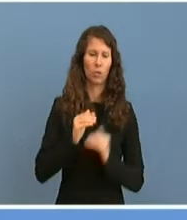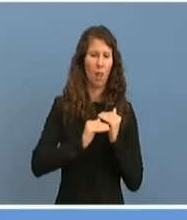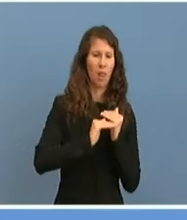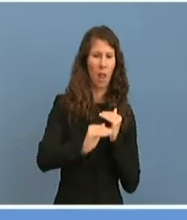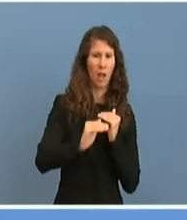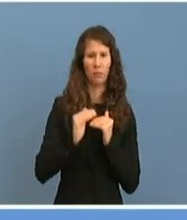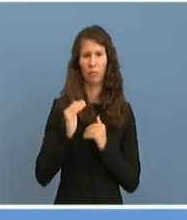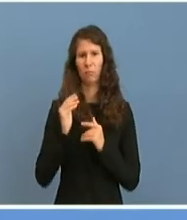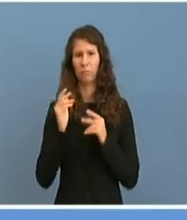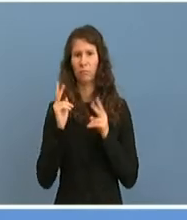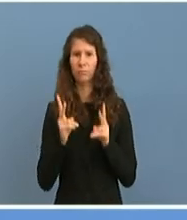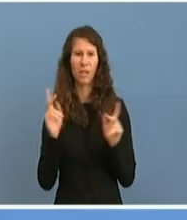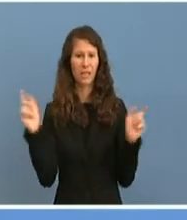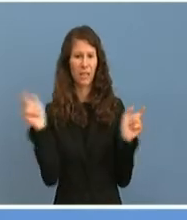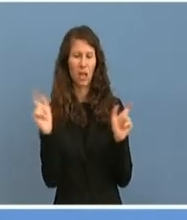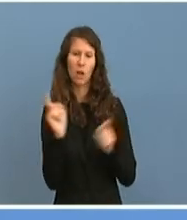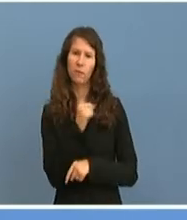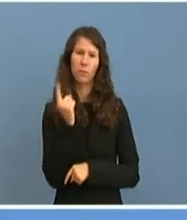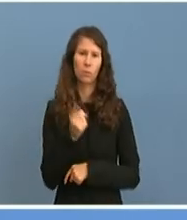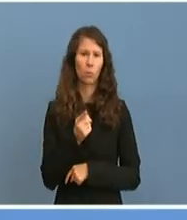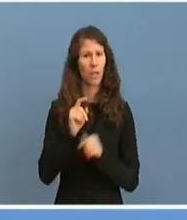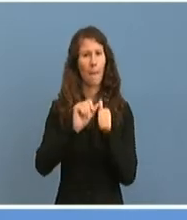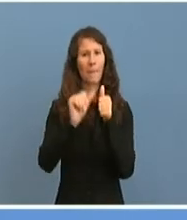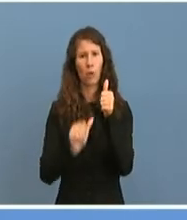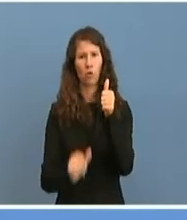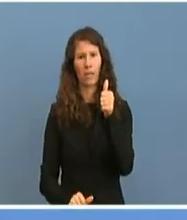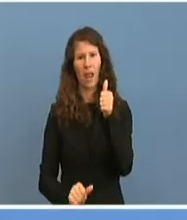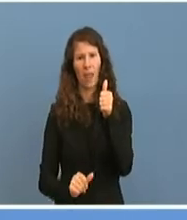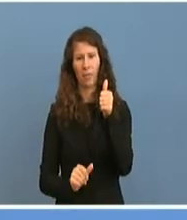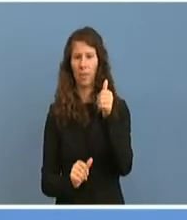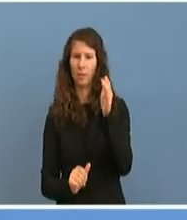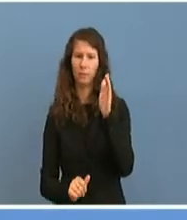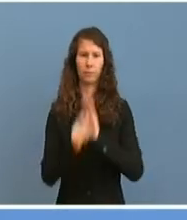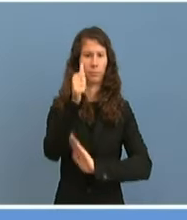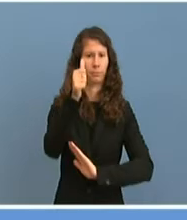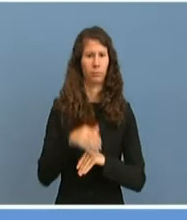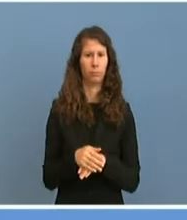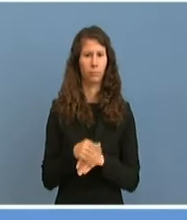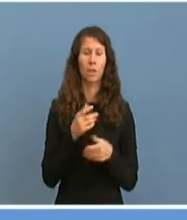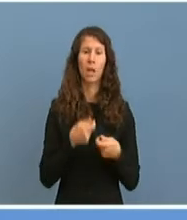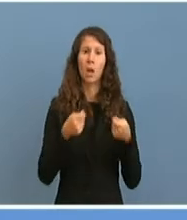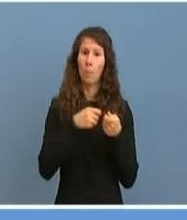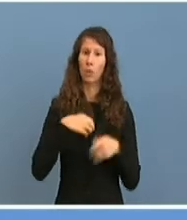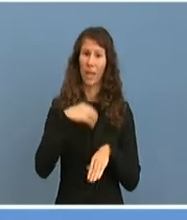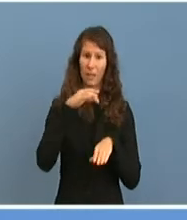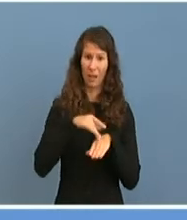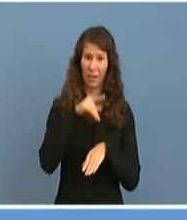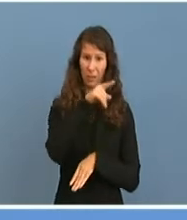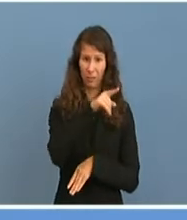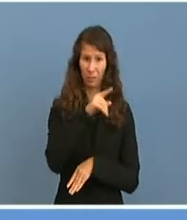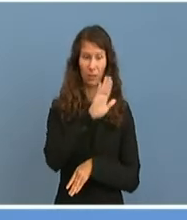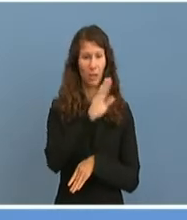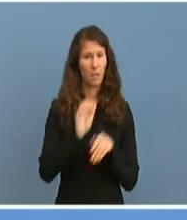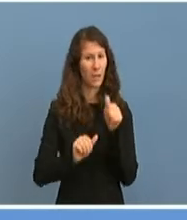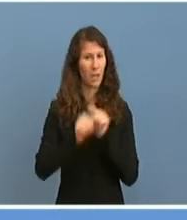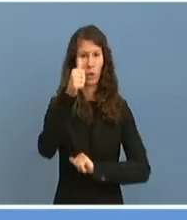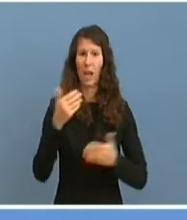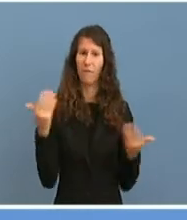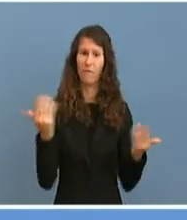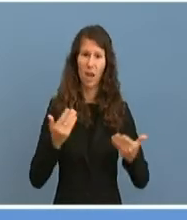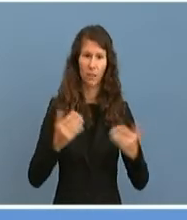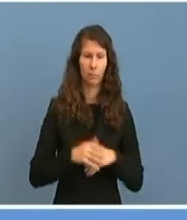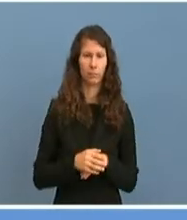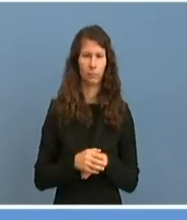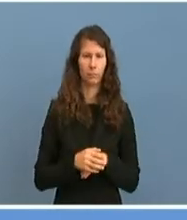Gesellschaft bekennen müssen. Und die Priorität der Bundesregierung, der Bundeskanzlerin ist zweifach, wenn man so will. Das eine ist,